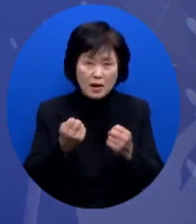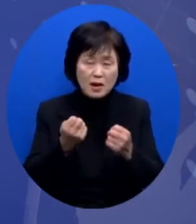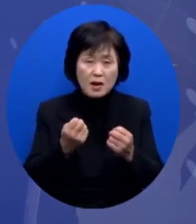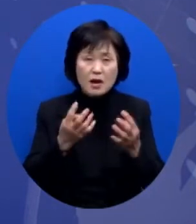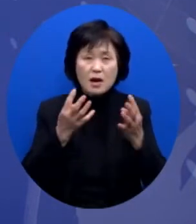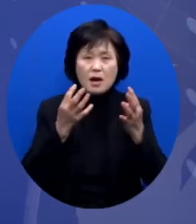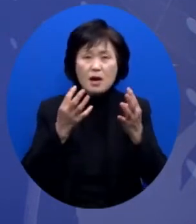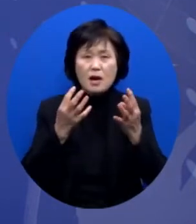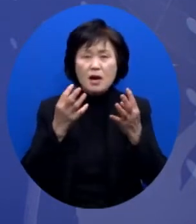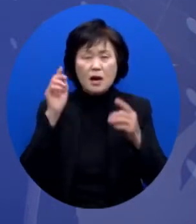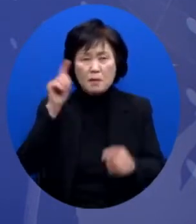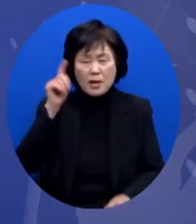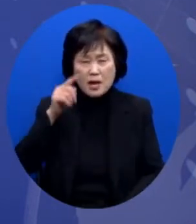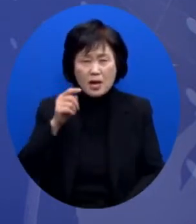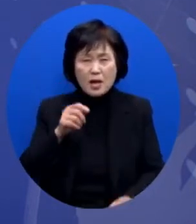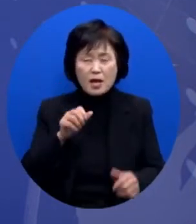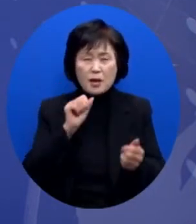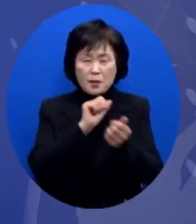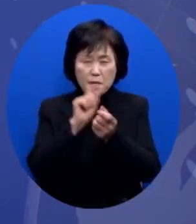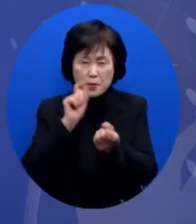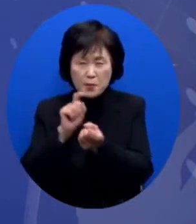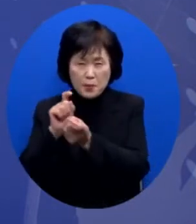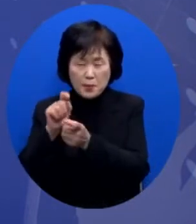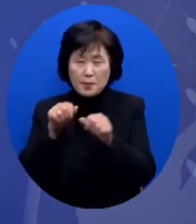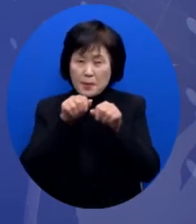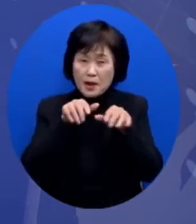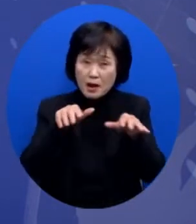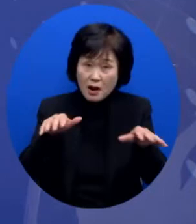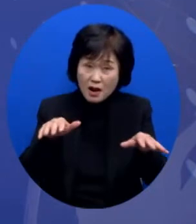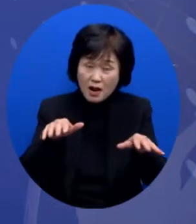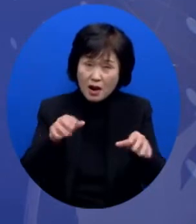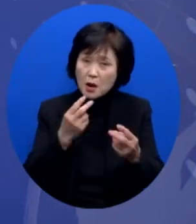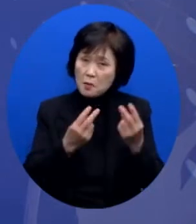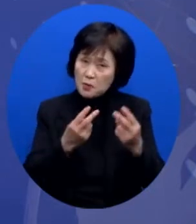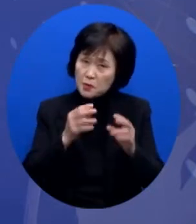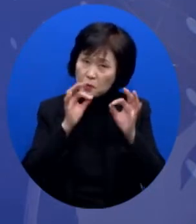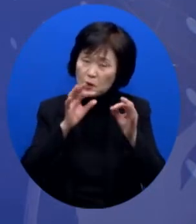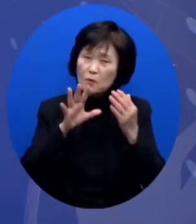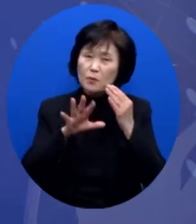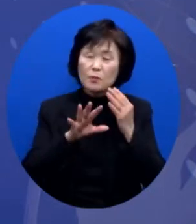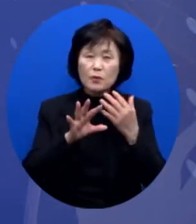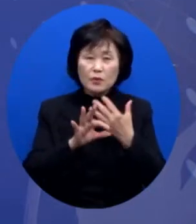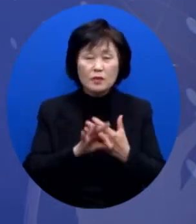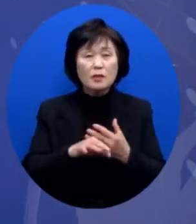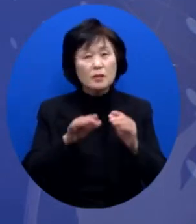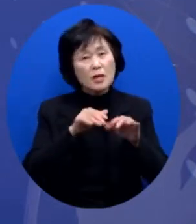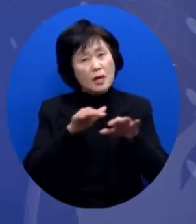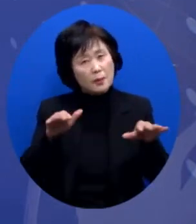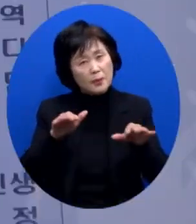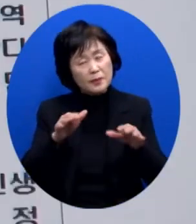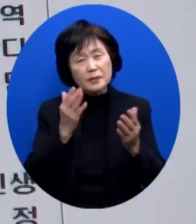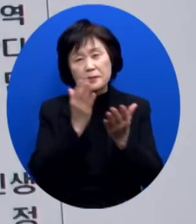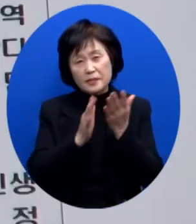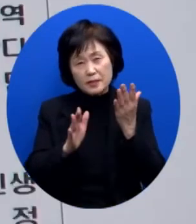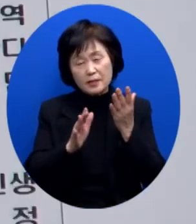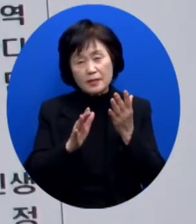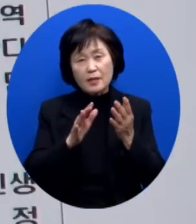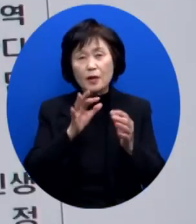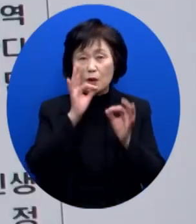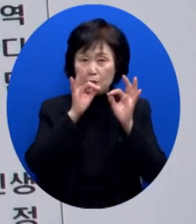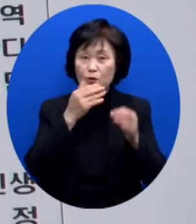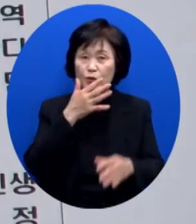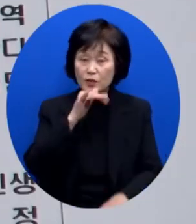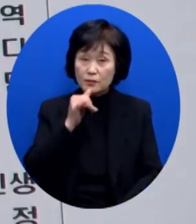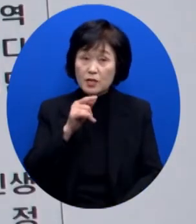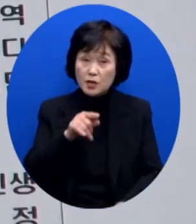명 확진 자가 발생하고 있는 지금과 비교해 보더라도 형평성에도 부족했던 것을 알 수가 있습니다 이런 문제점과 관련해서